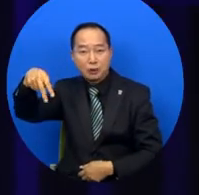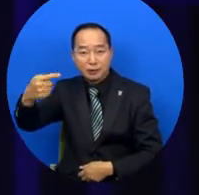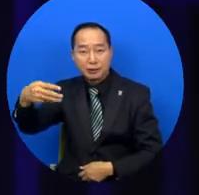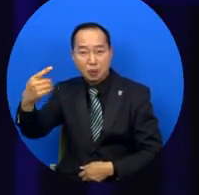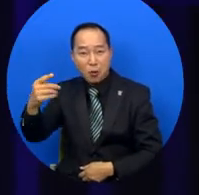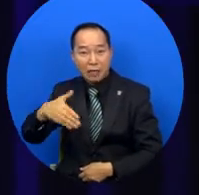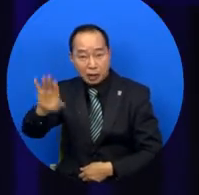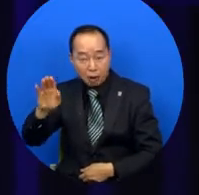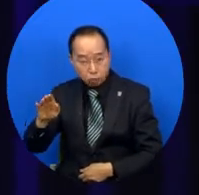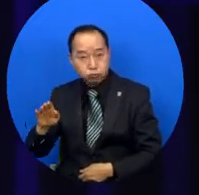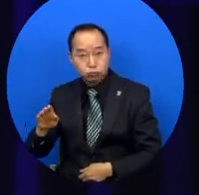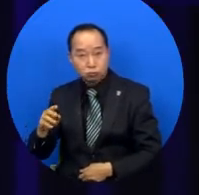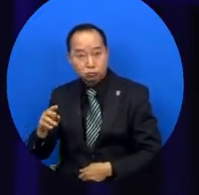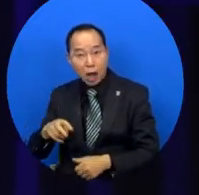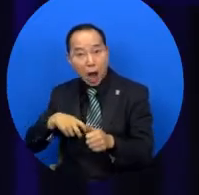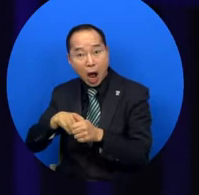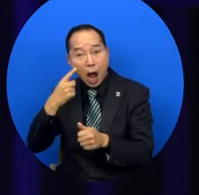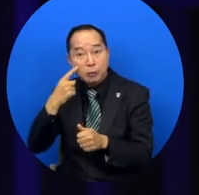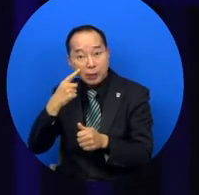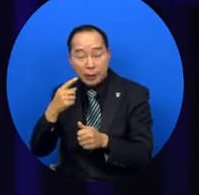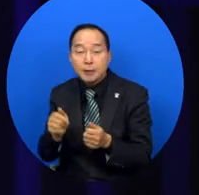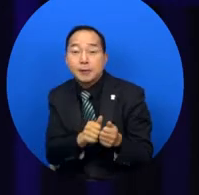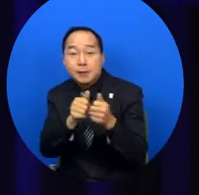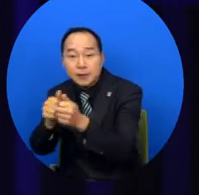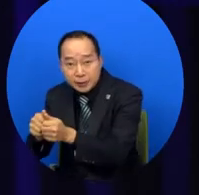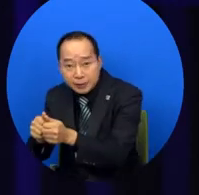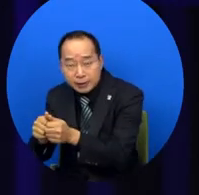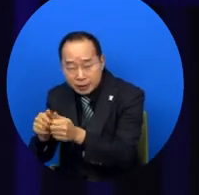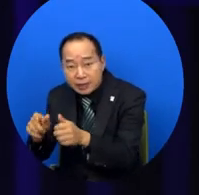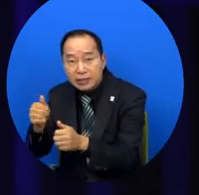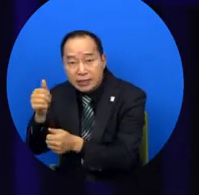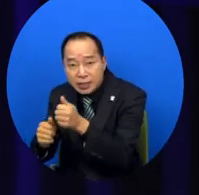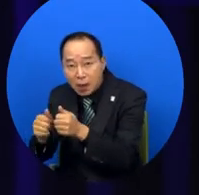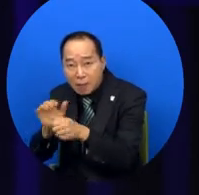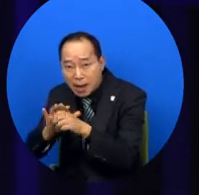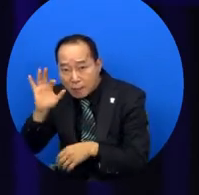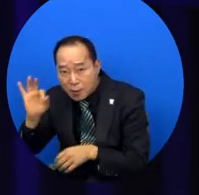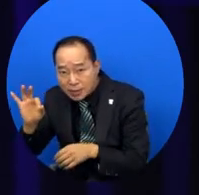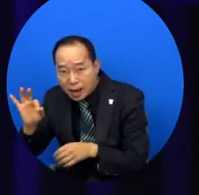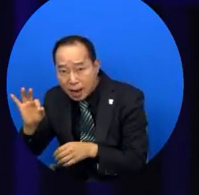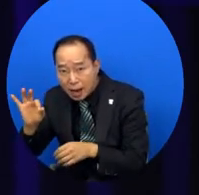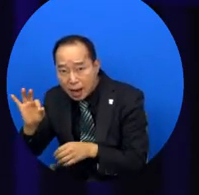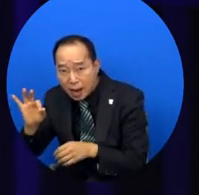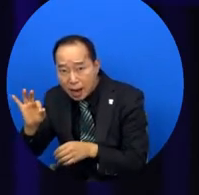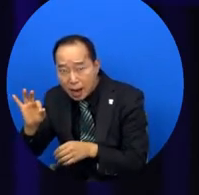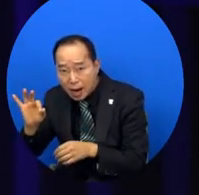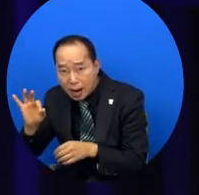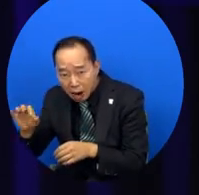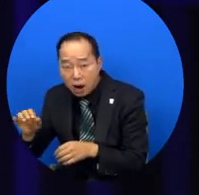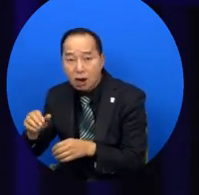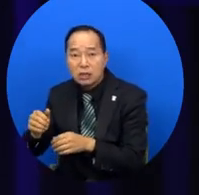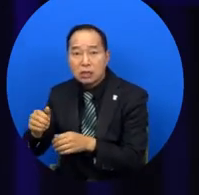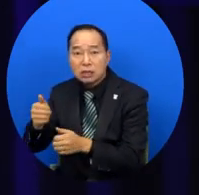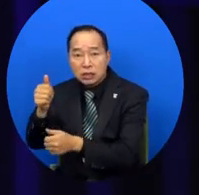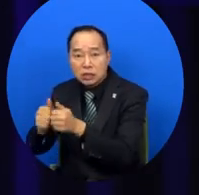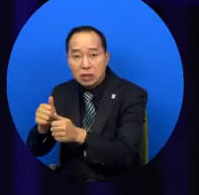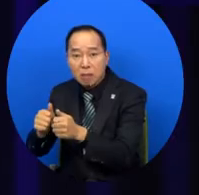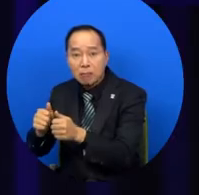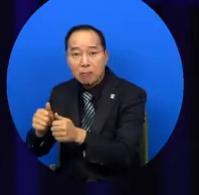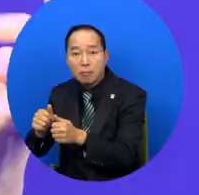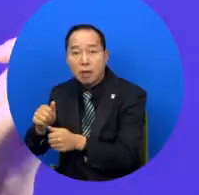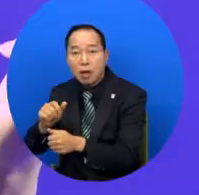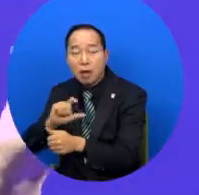엮여서 보스턴에 가게 됩니다. 가서 나는 계획이 많잖아요. 시험을 이제 그때 자세히 알아보니 시험을 5개나 쳐야